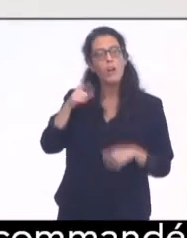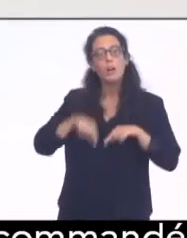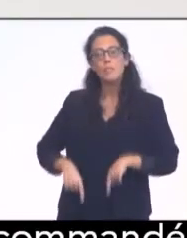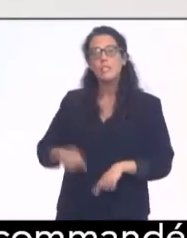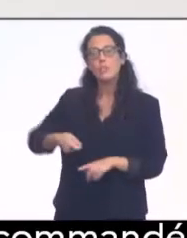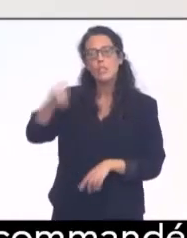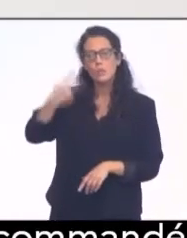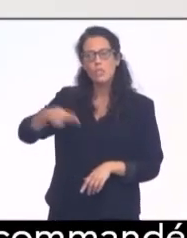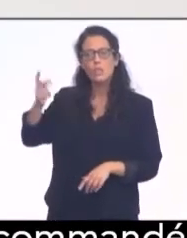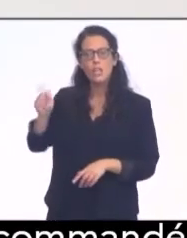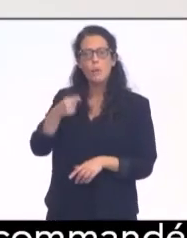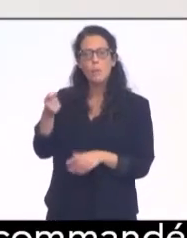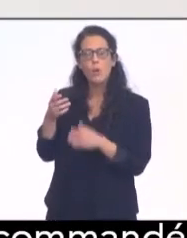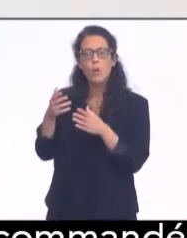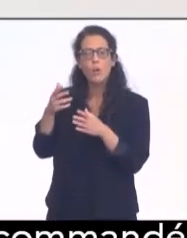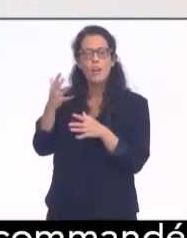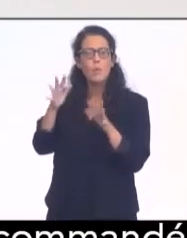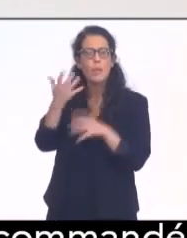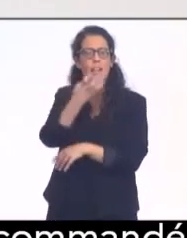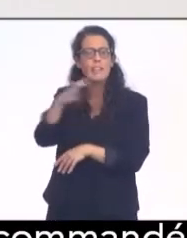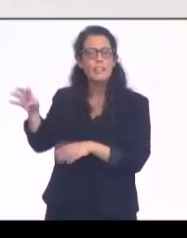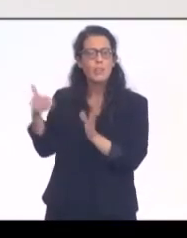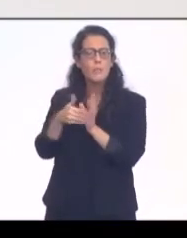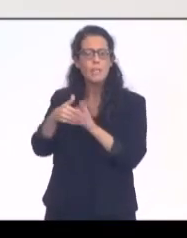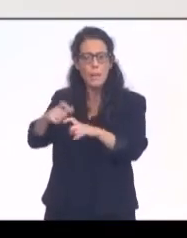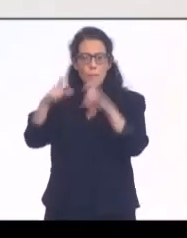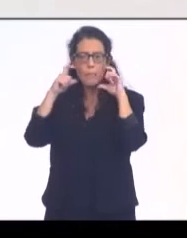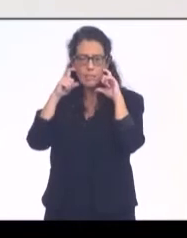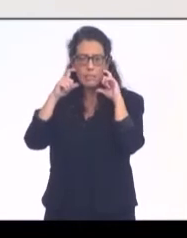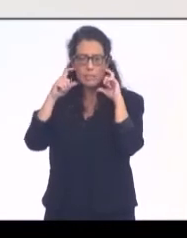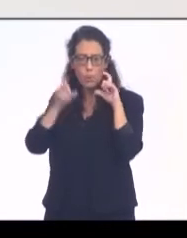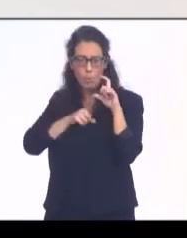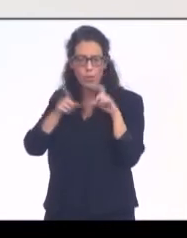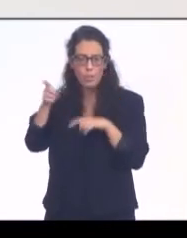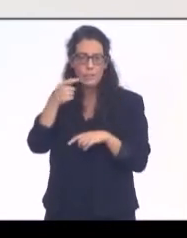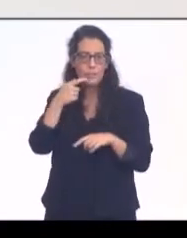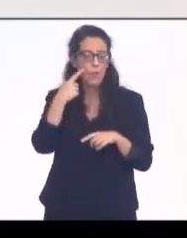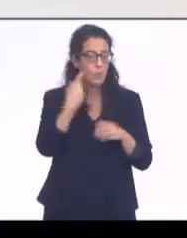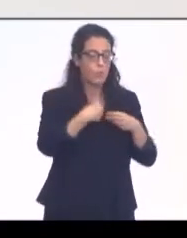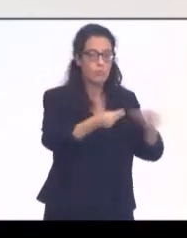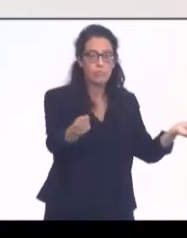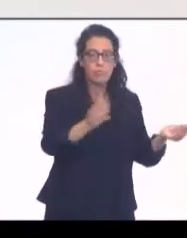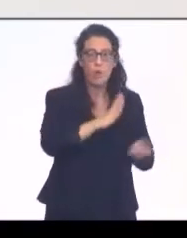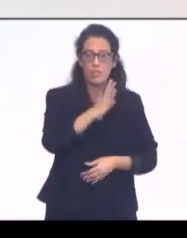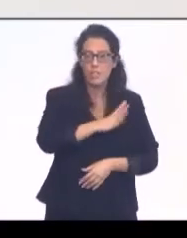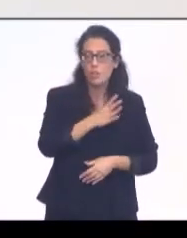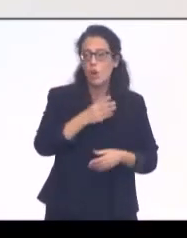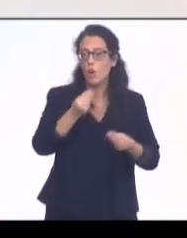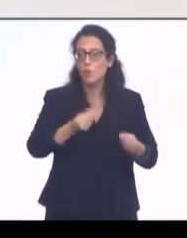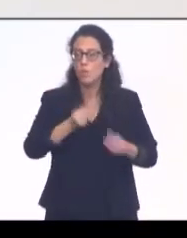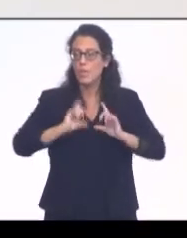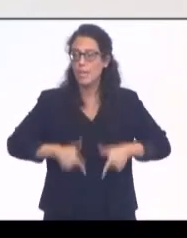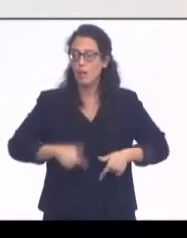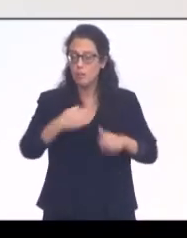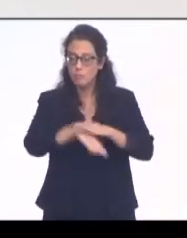de mémoire une commande de près de 400 000 masques. L'idée, c'était de pouvoir équiper bien sûr tous les enseignants et les classes où il y avait déjà en priorité